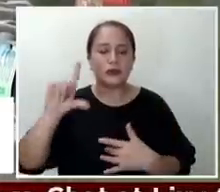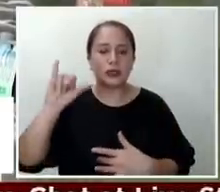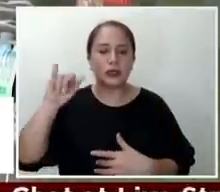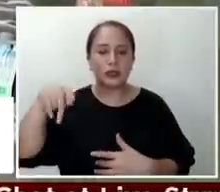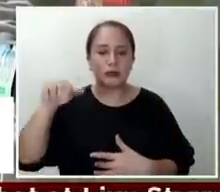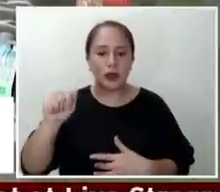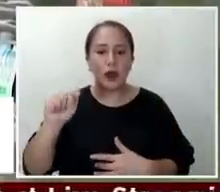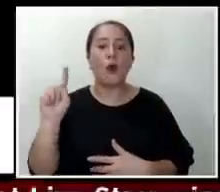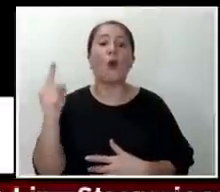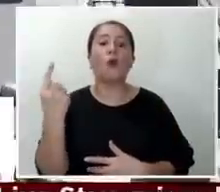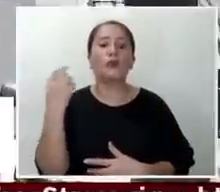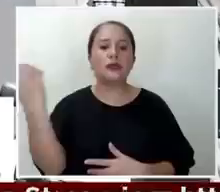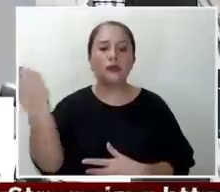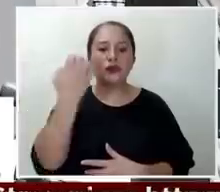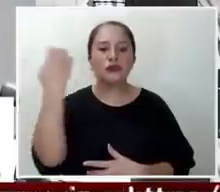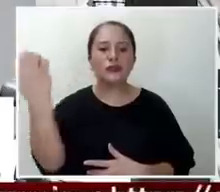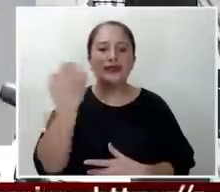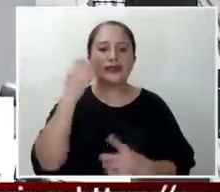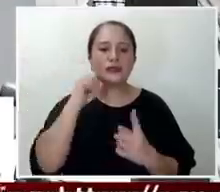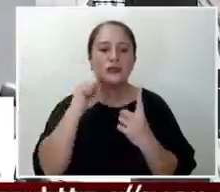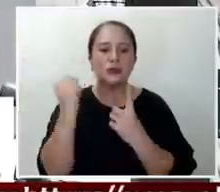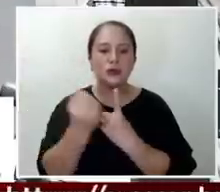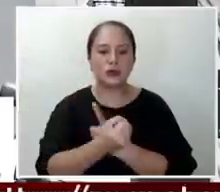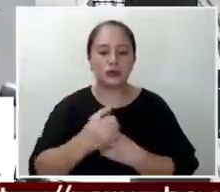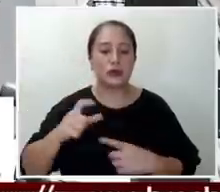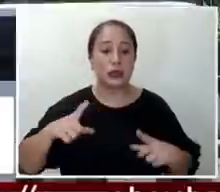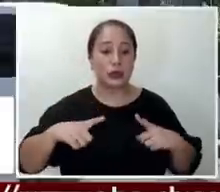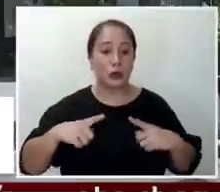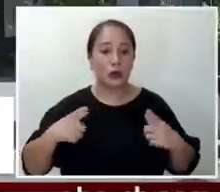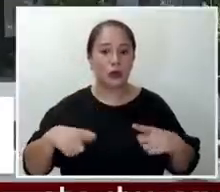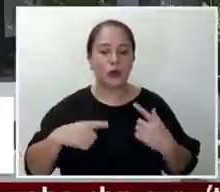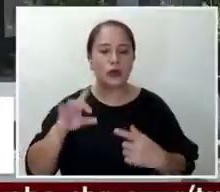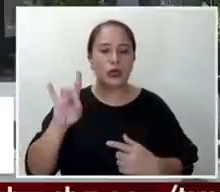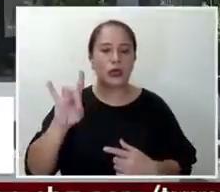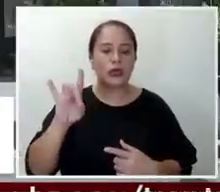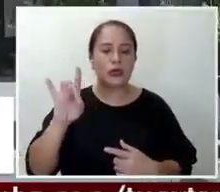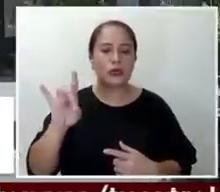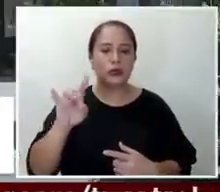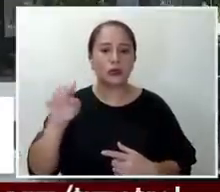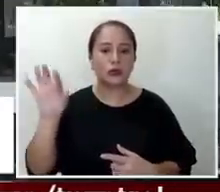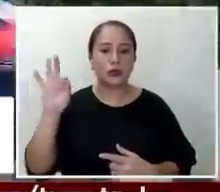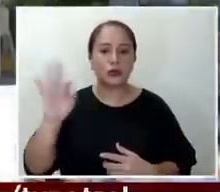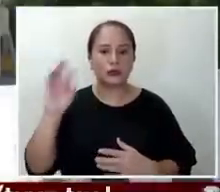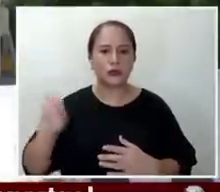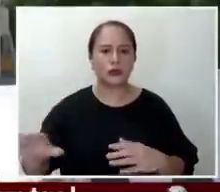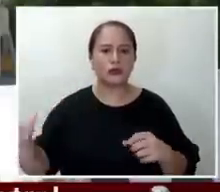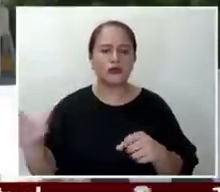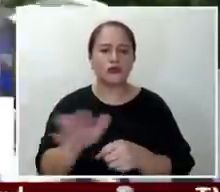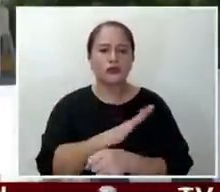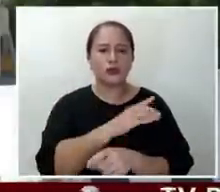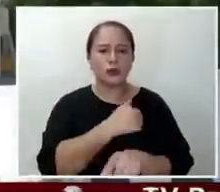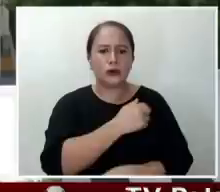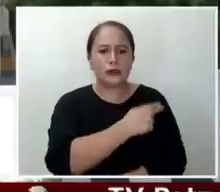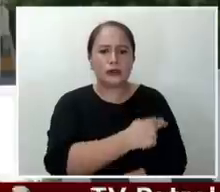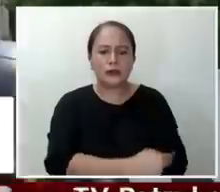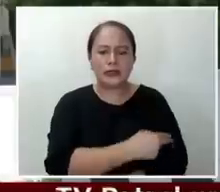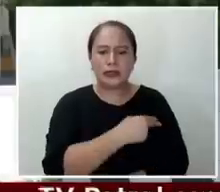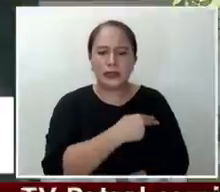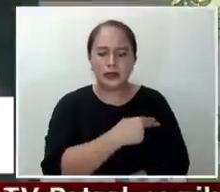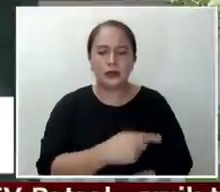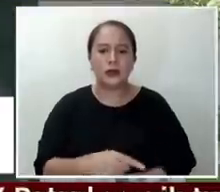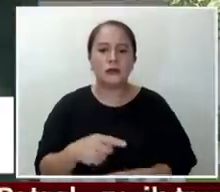emergency cases. Sa Laguna, 80-90% ng puno ang mga bed capacity ng mga ospital pero